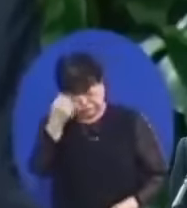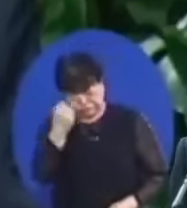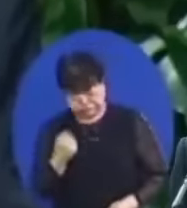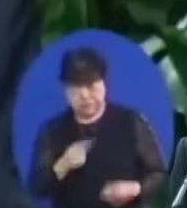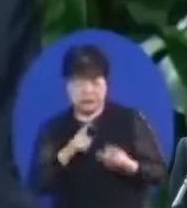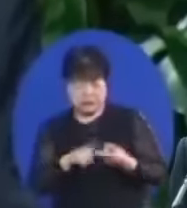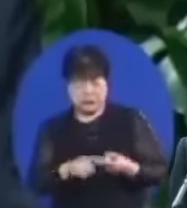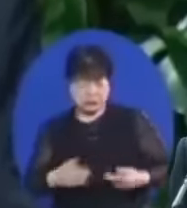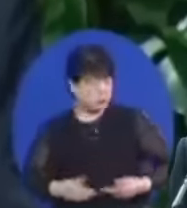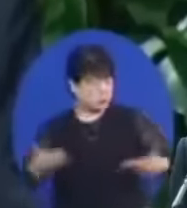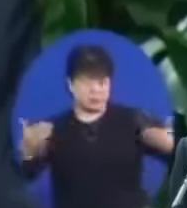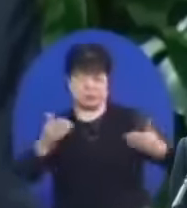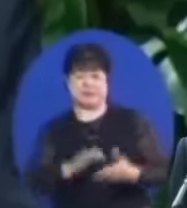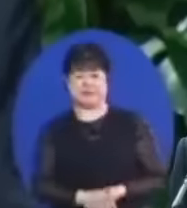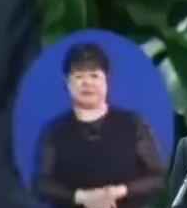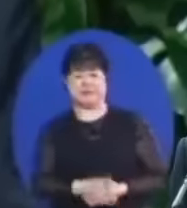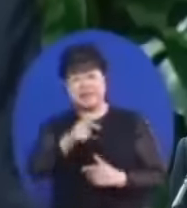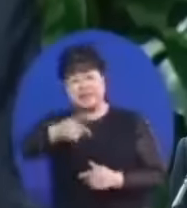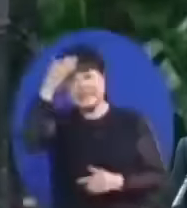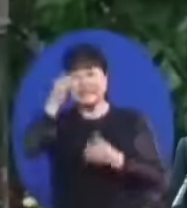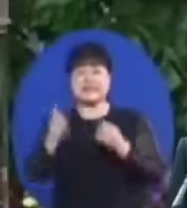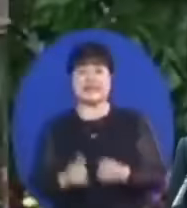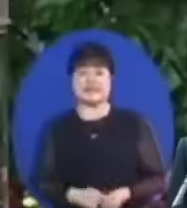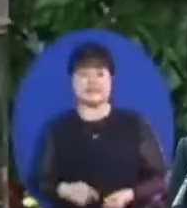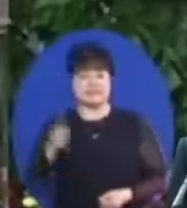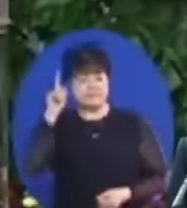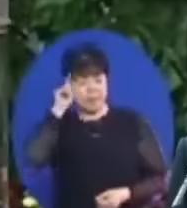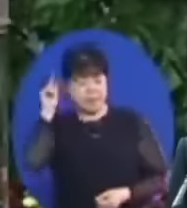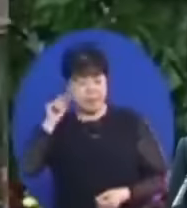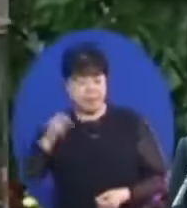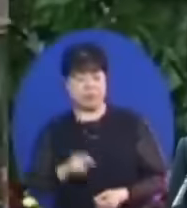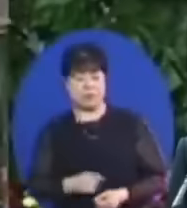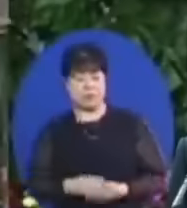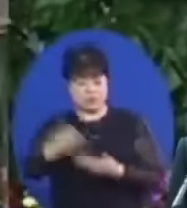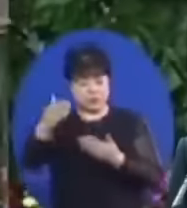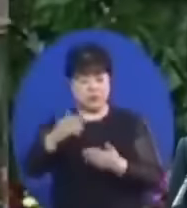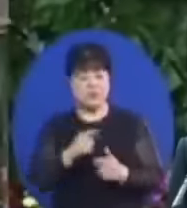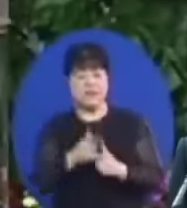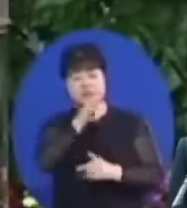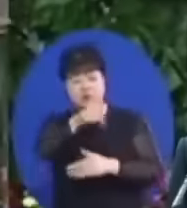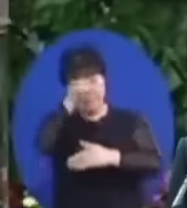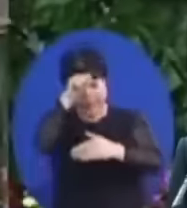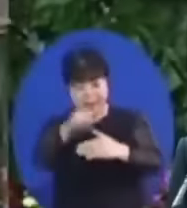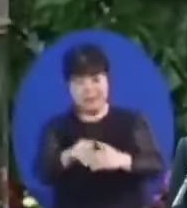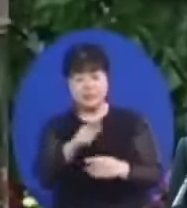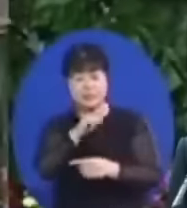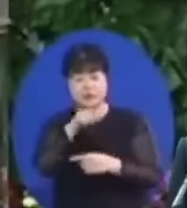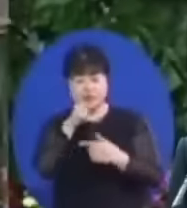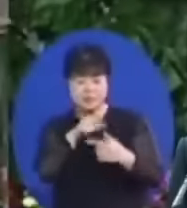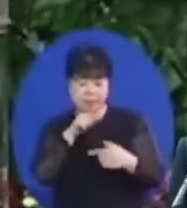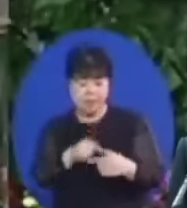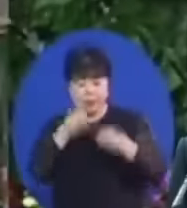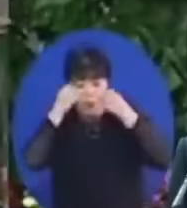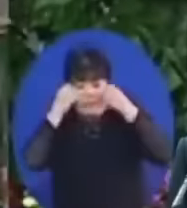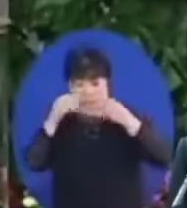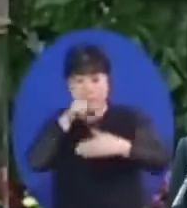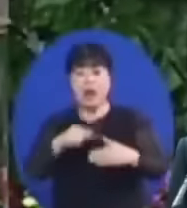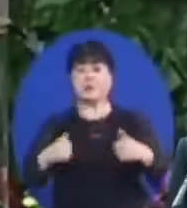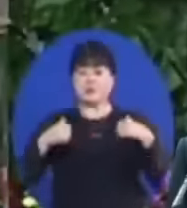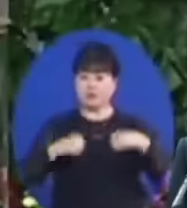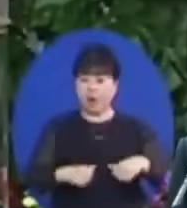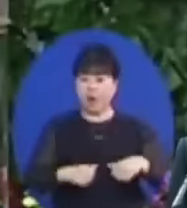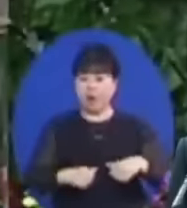아무 소용이 없습니다. 우리 옛사람을 철저히 청산하고 그리스도의 예수의 마음으로 새 마음을